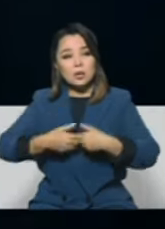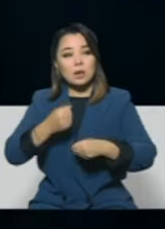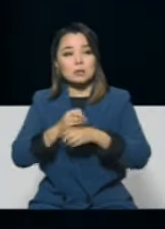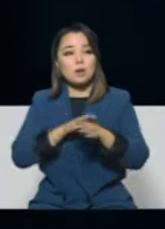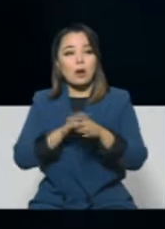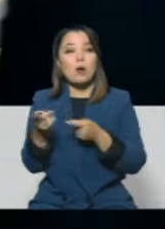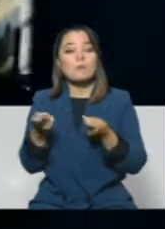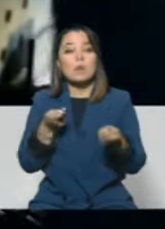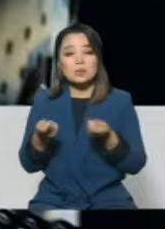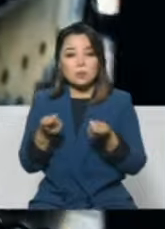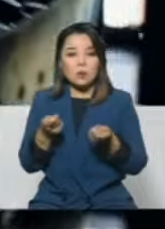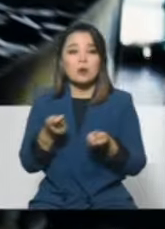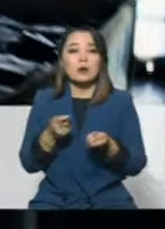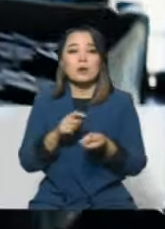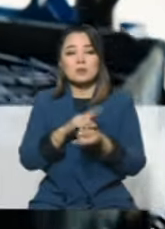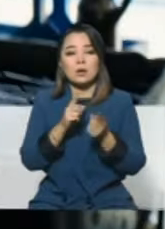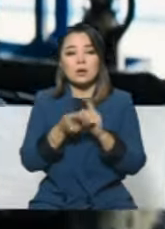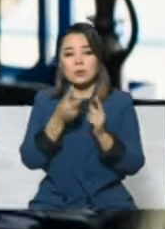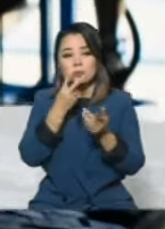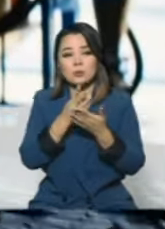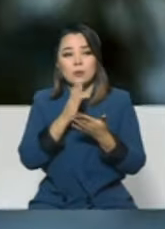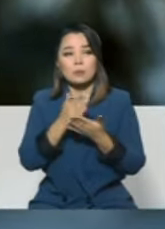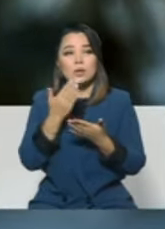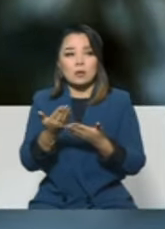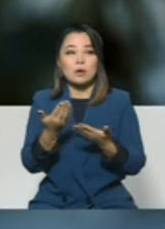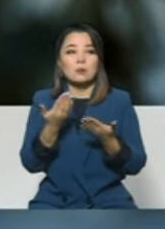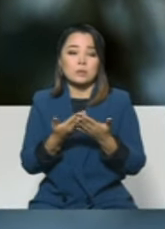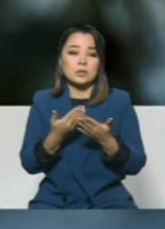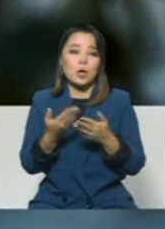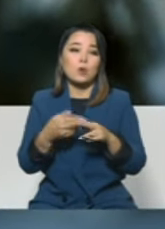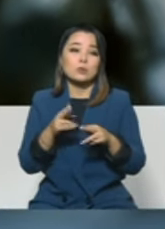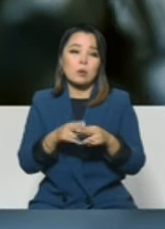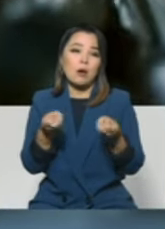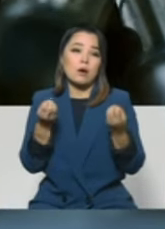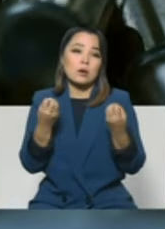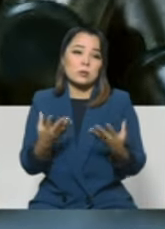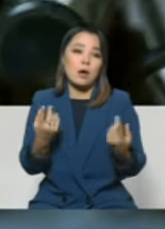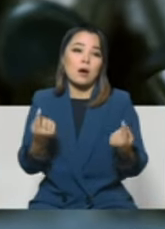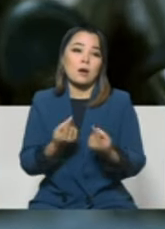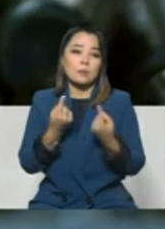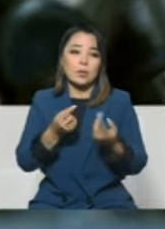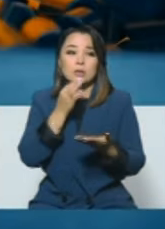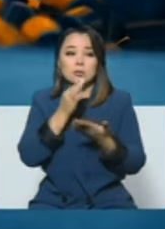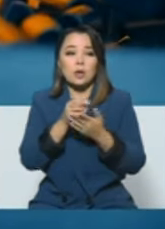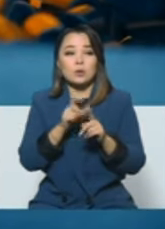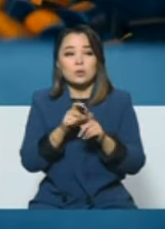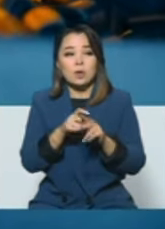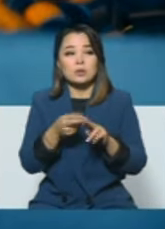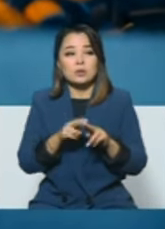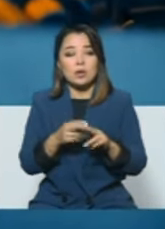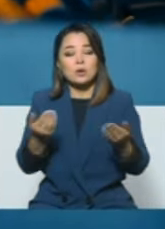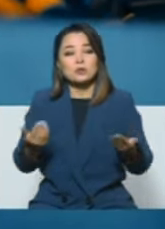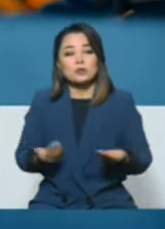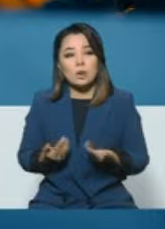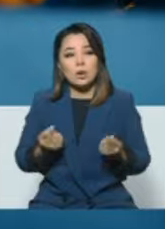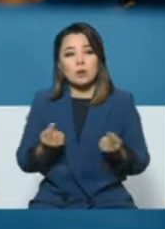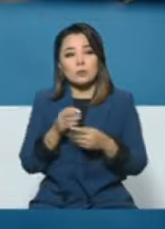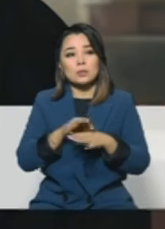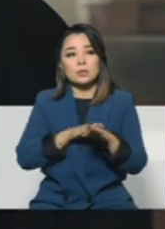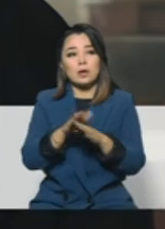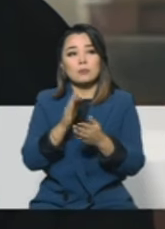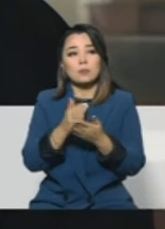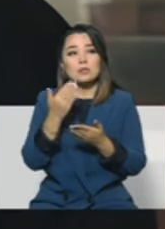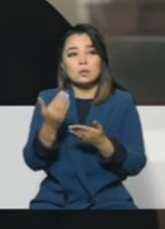автоматты басқаруға алып келіп соғат десек те болады. Мысалы, бұны қарапайым тілмен осы тұрмыста аналогия келтіретін болатын